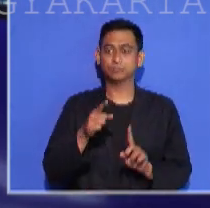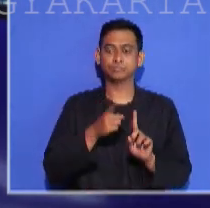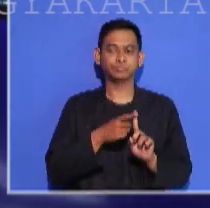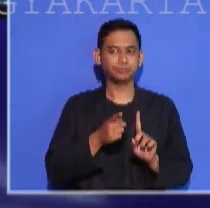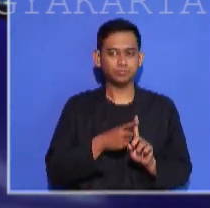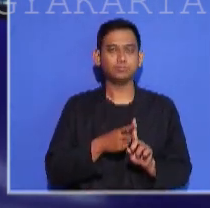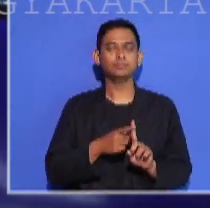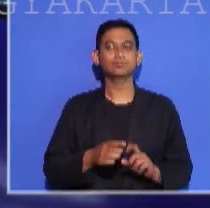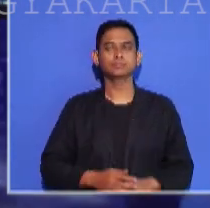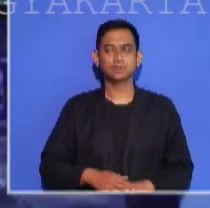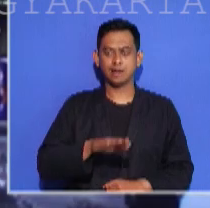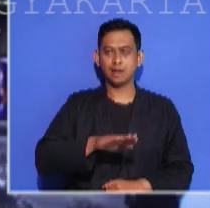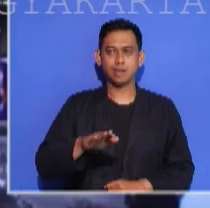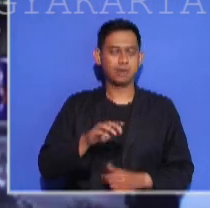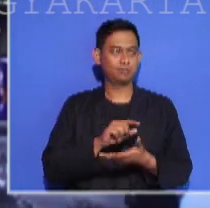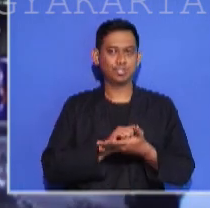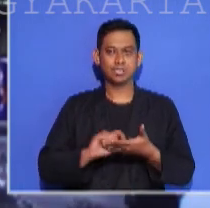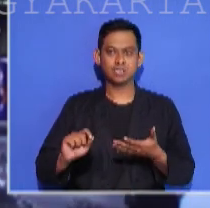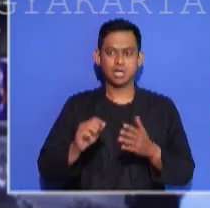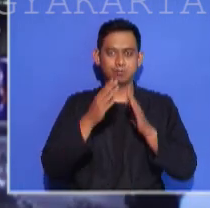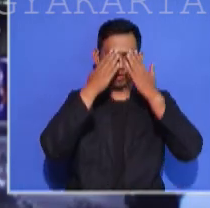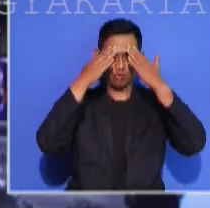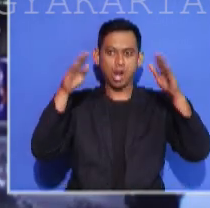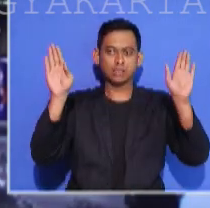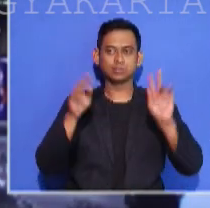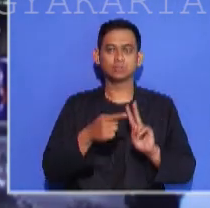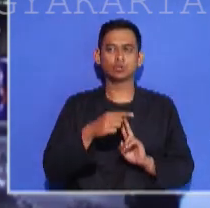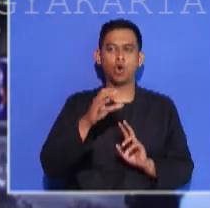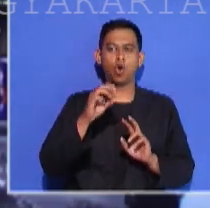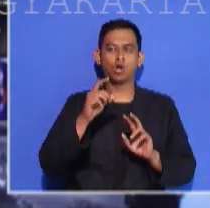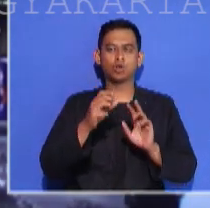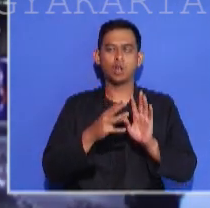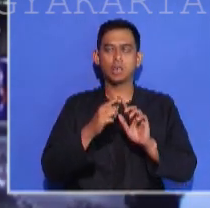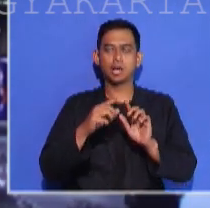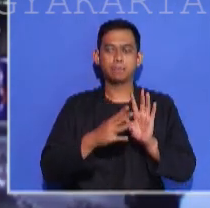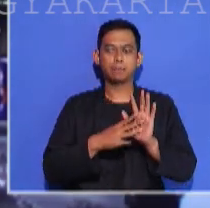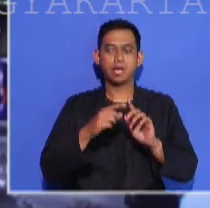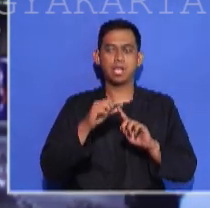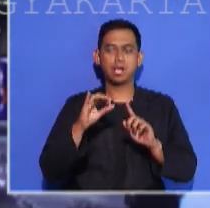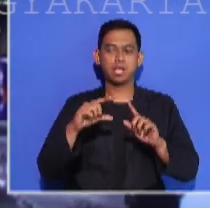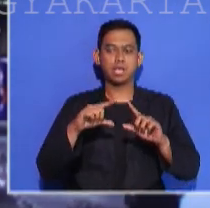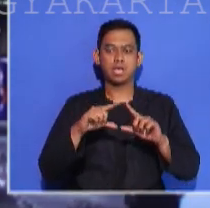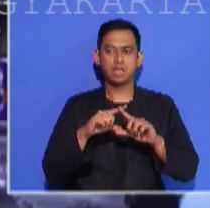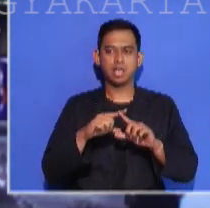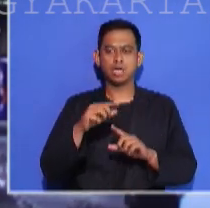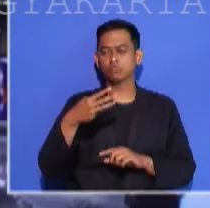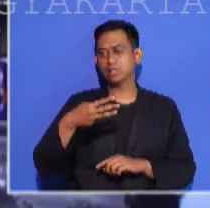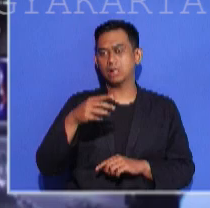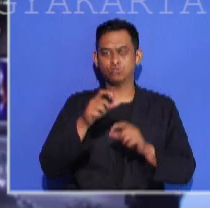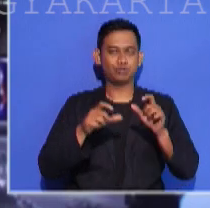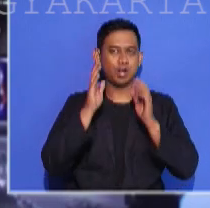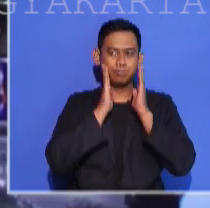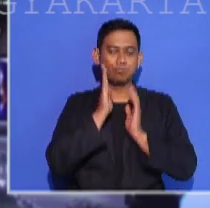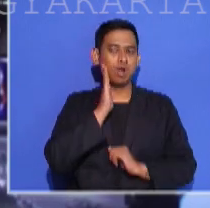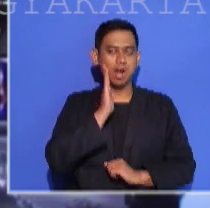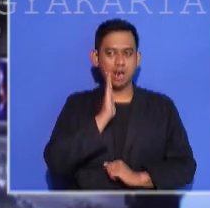Parlemen Pelajar, Sekolah Demokrasi, dan Olimpiade Demokrasi. Harapannya para pemilih pemula mau menggunakan hak suaranya di